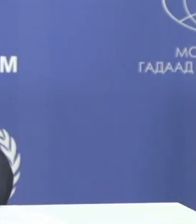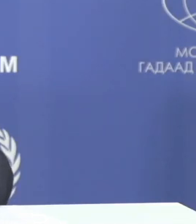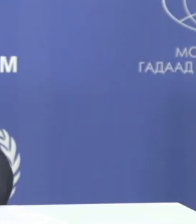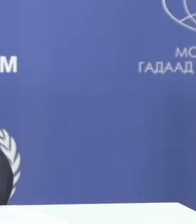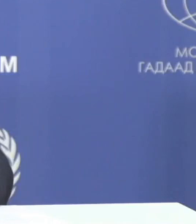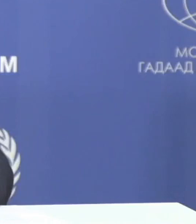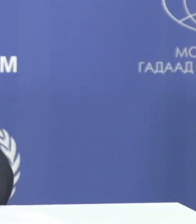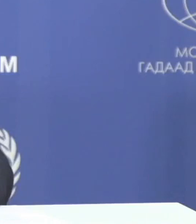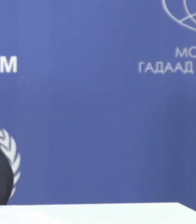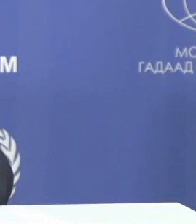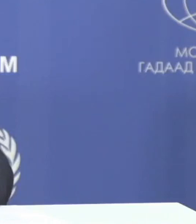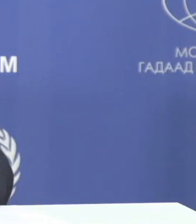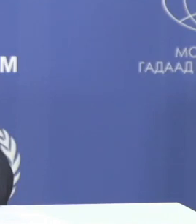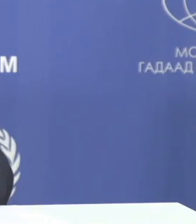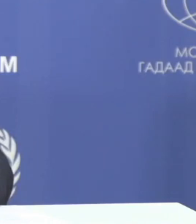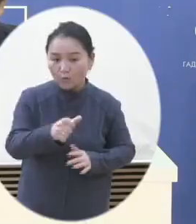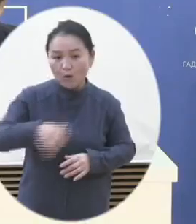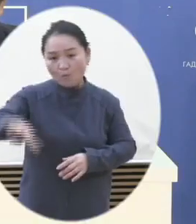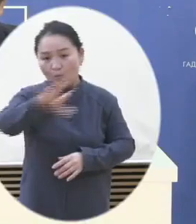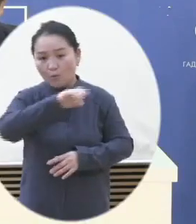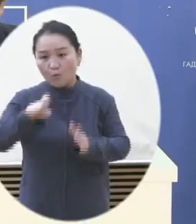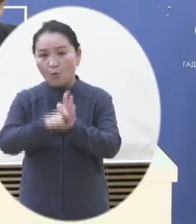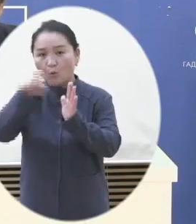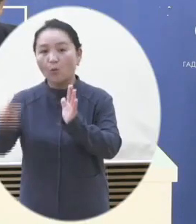286 хүн бүх тандалт судалгаанд дуусаж